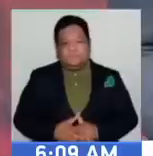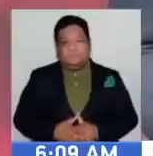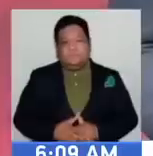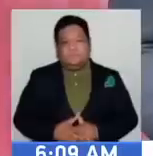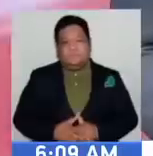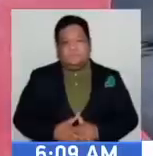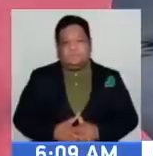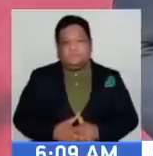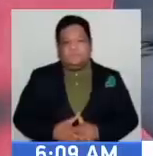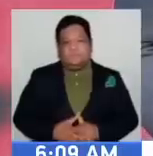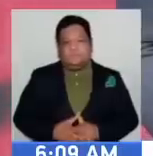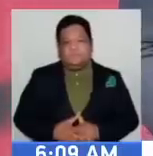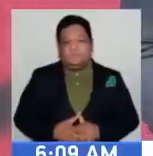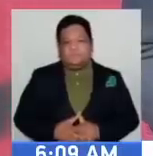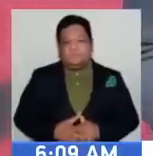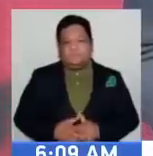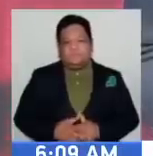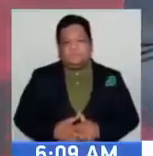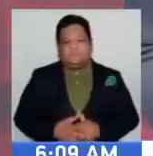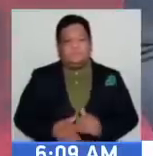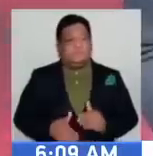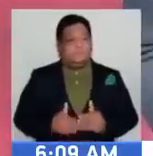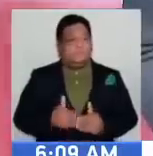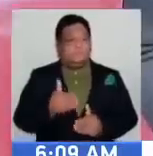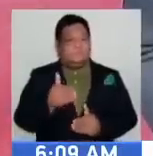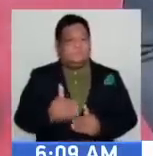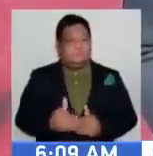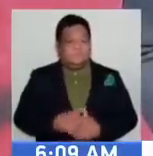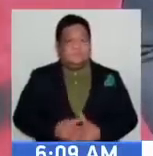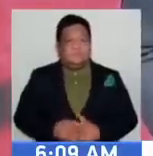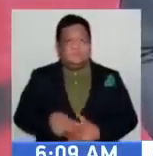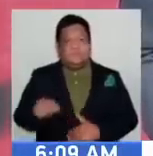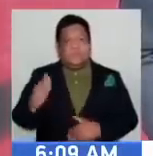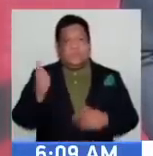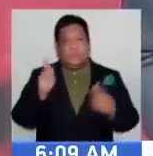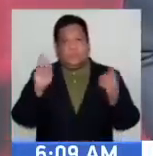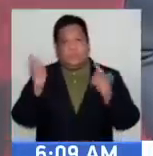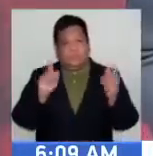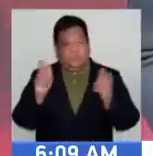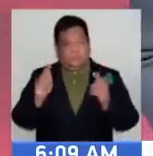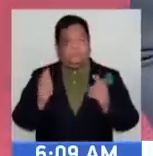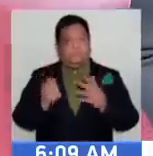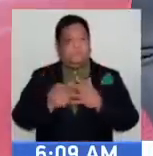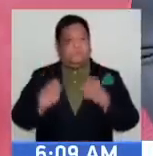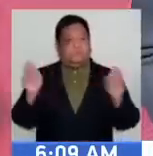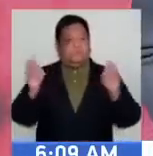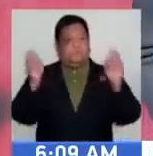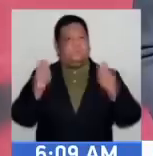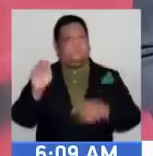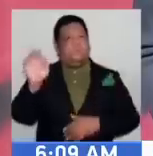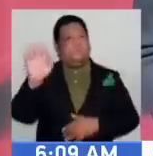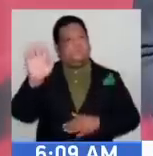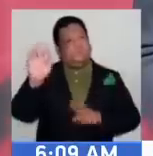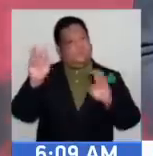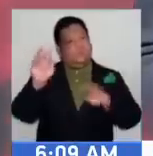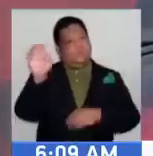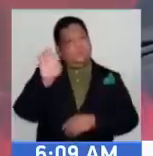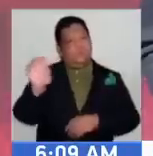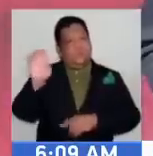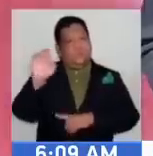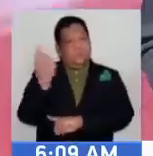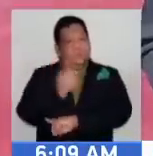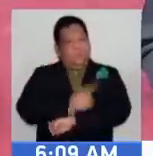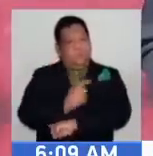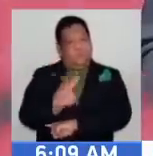News. Sa Rizal Park sa Maynila, sinimula ng selebrasyon ng Europe Day 2023. Bukod sa pagdiriwang ng pagkakaisa ng European